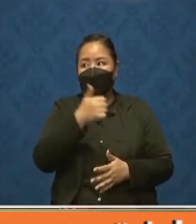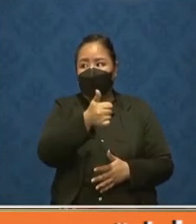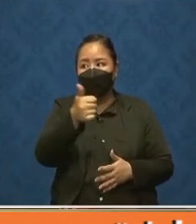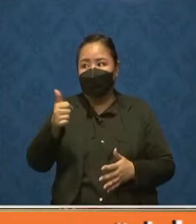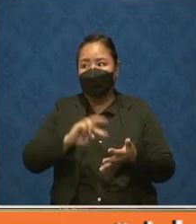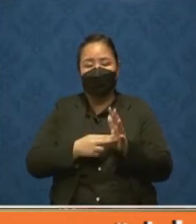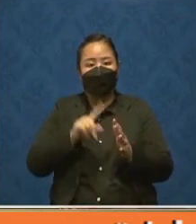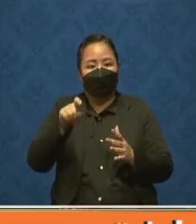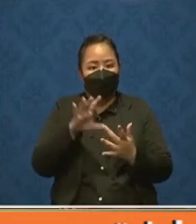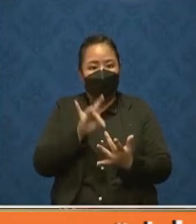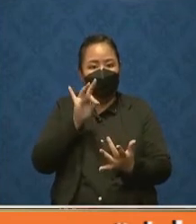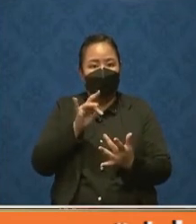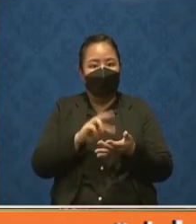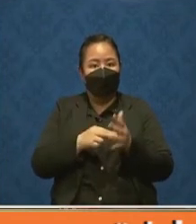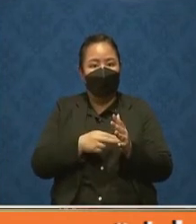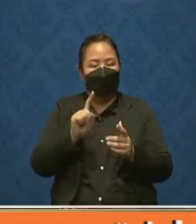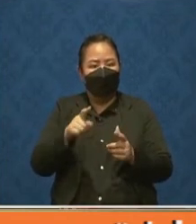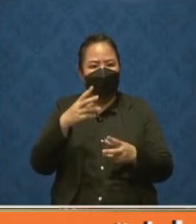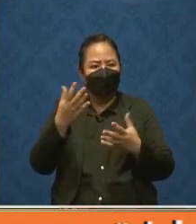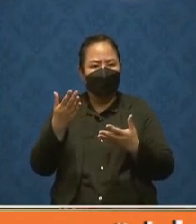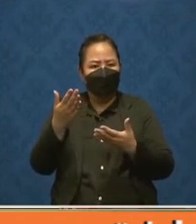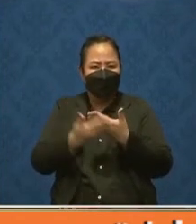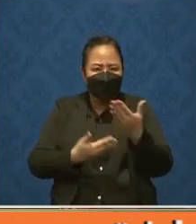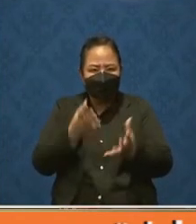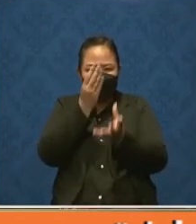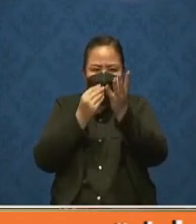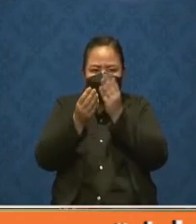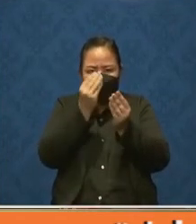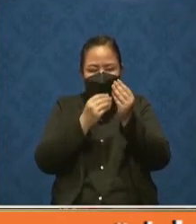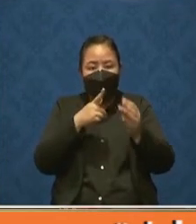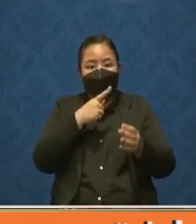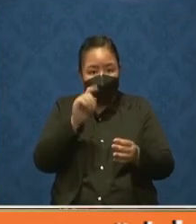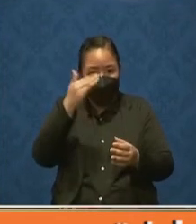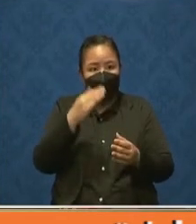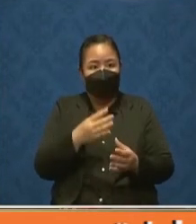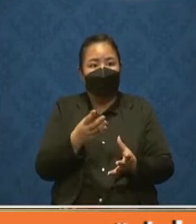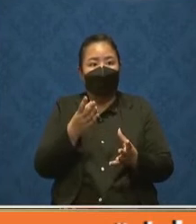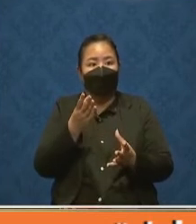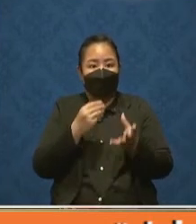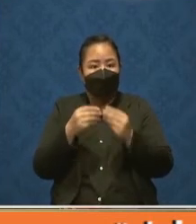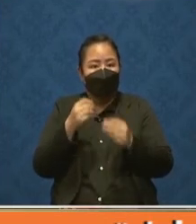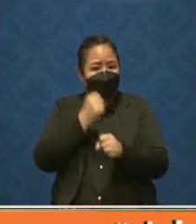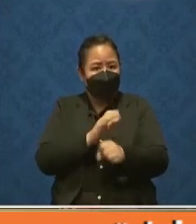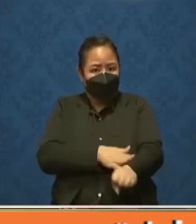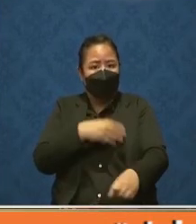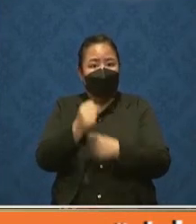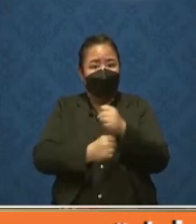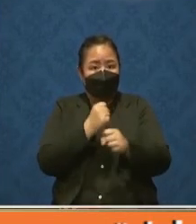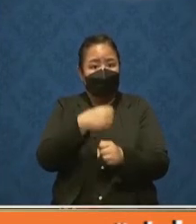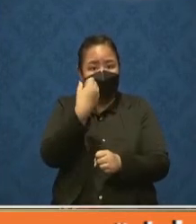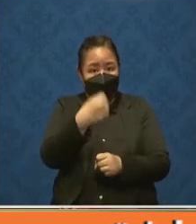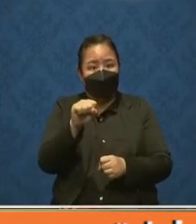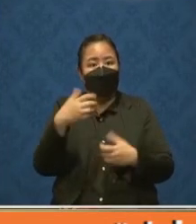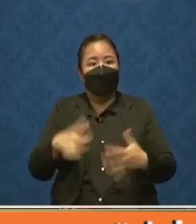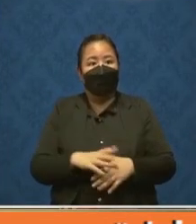านต้องศึกษาแบบนั้นแบบนี้แบบนู้นเนี่ยท่านศึกษาหรือตอบได้ไหมครับไม่ต้องศึกษาเพิ่มก็ได้ครับท่านบอกทำมา10ปีท่านเกิดโชคเลยเ